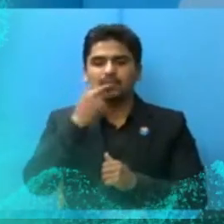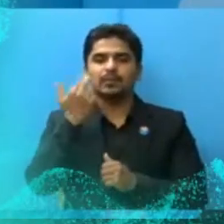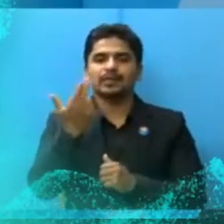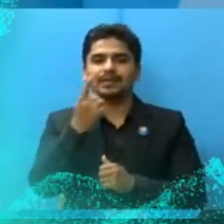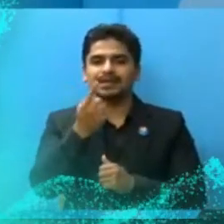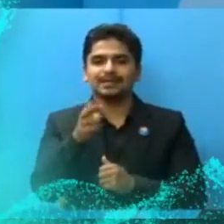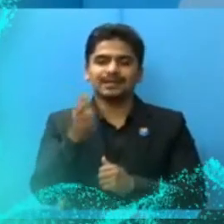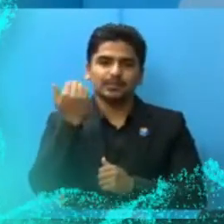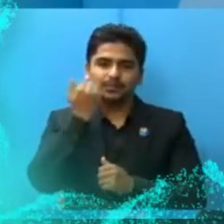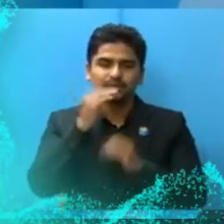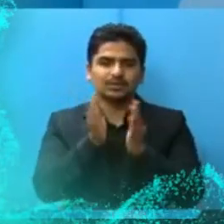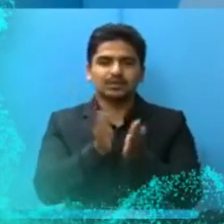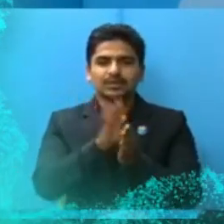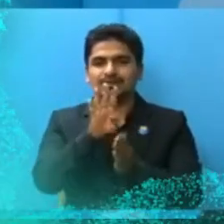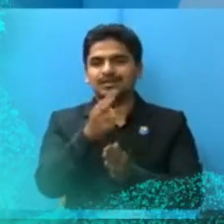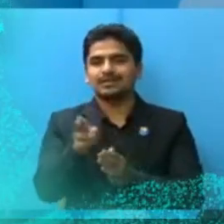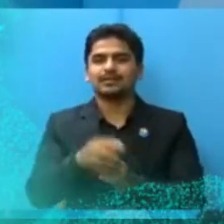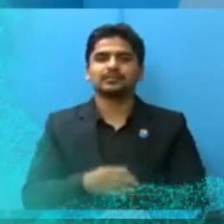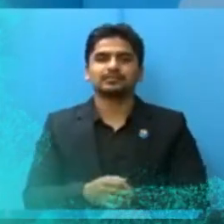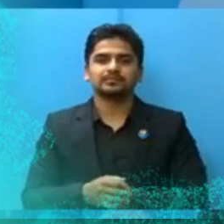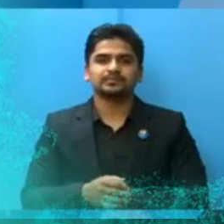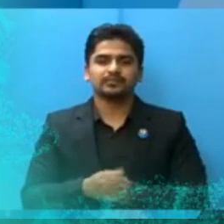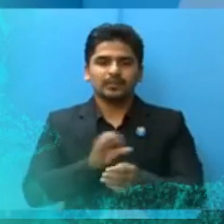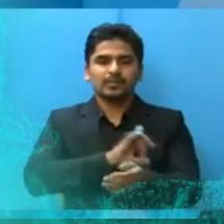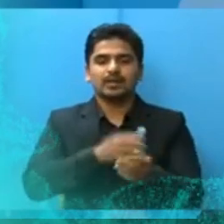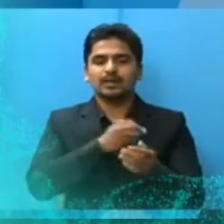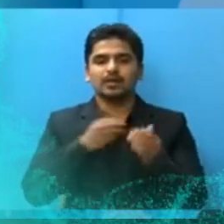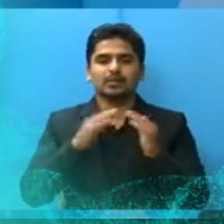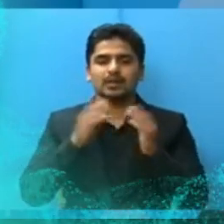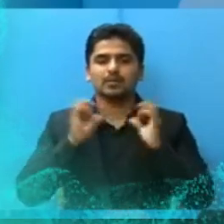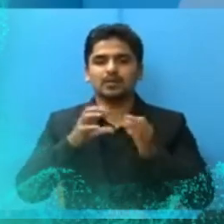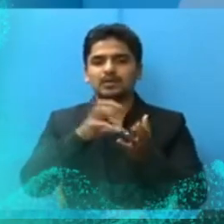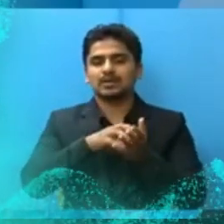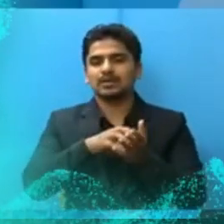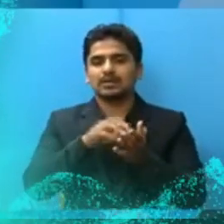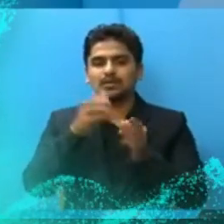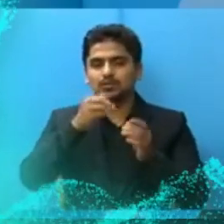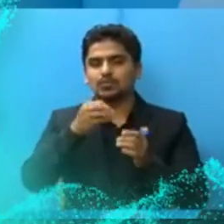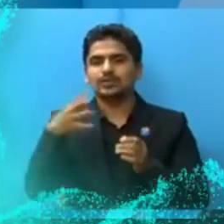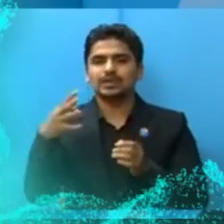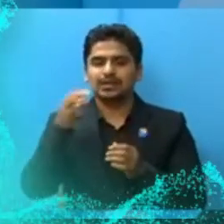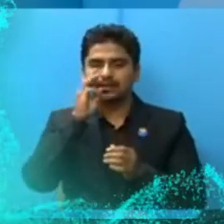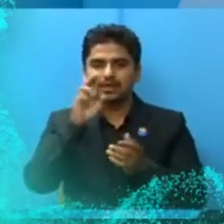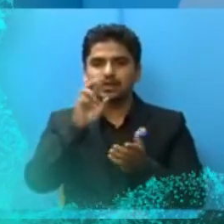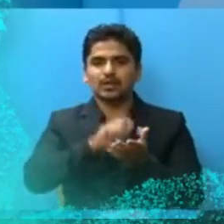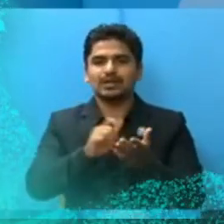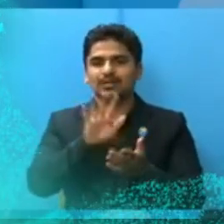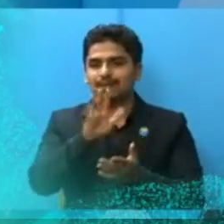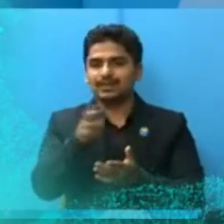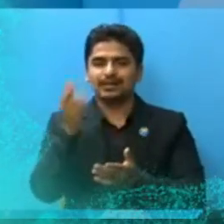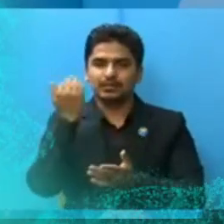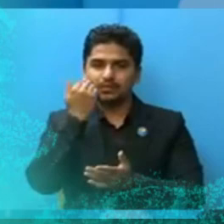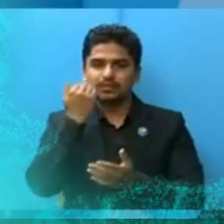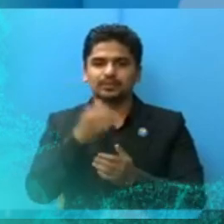रूपन्देहीको 1 जना पुरुष गरी जम्मा 4 जना। प्रादेशिक अस्पताल प्रयोगशाला सुर्खेतमा दैलेखको 5 जना